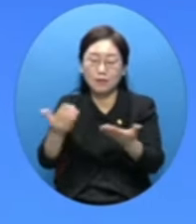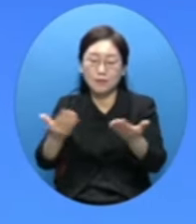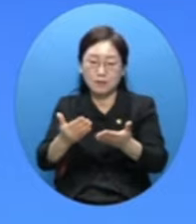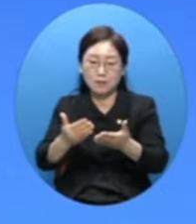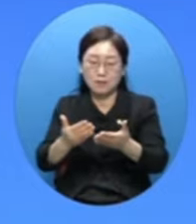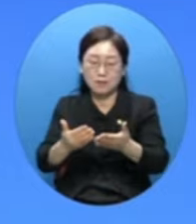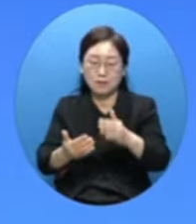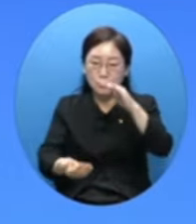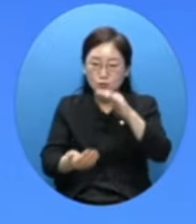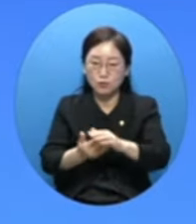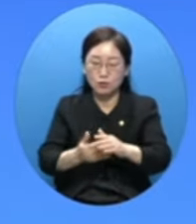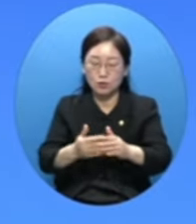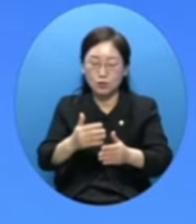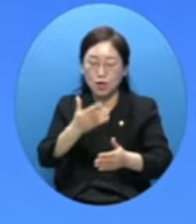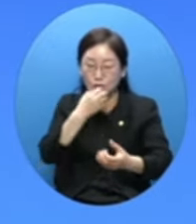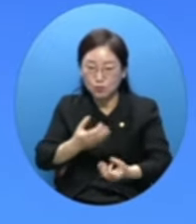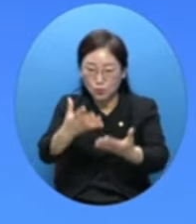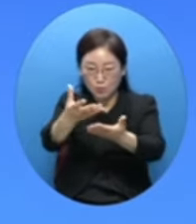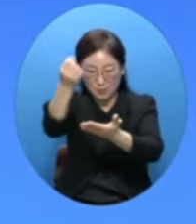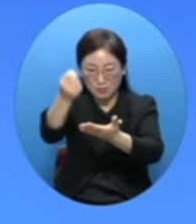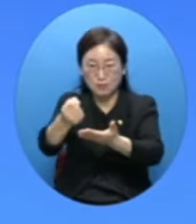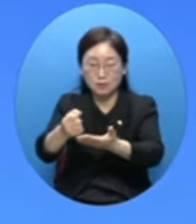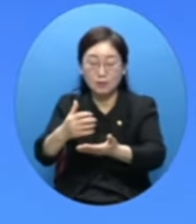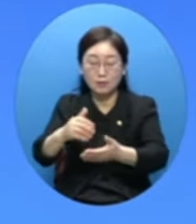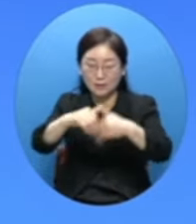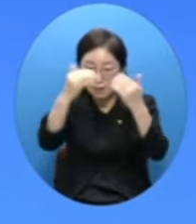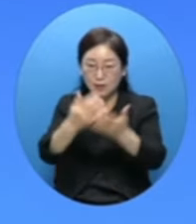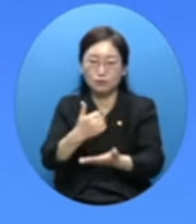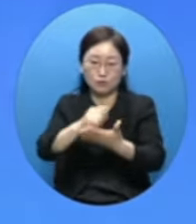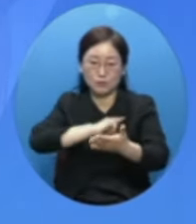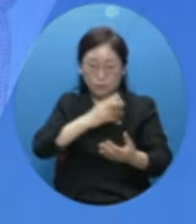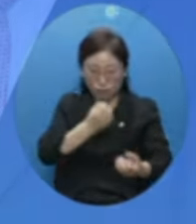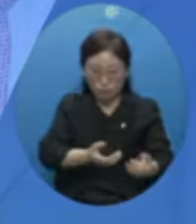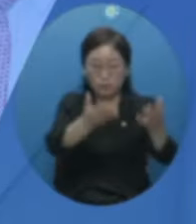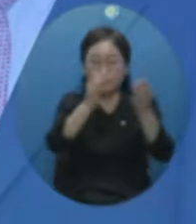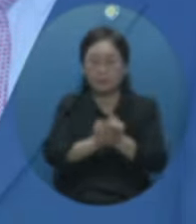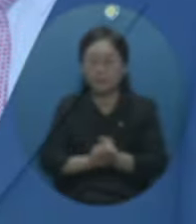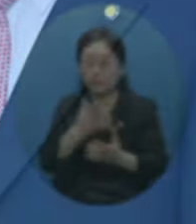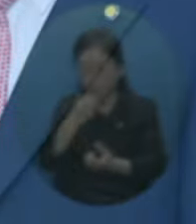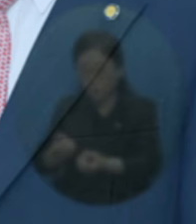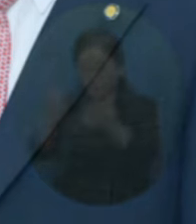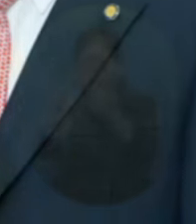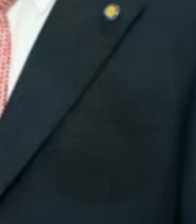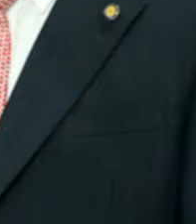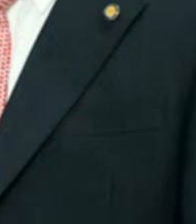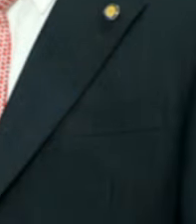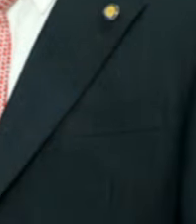주님의 축복받은 자녀들이 다 되시기를 주님의 이름으로 축원합니다 축원합니다